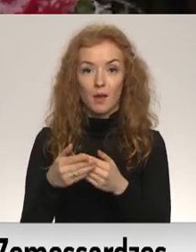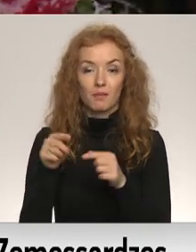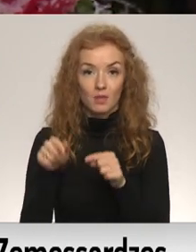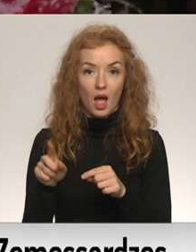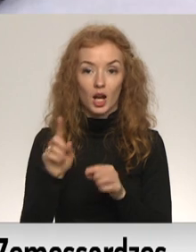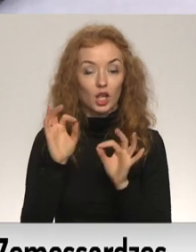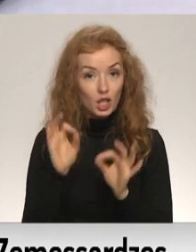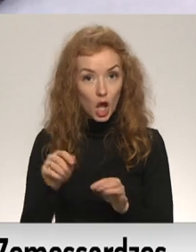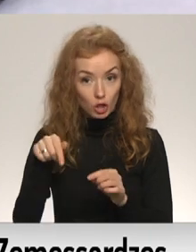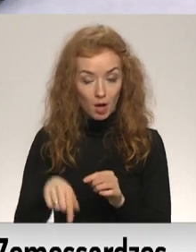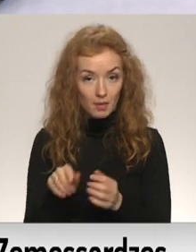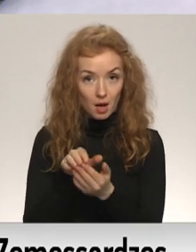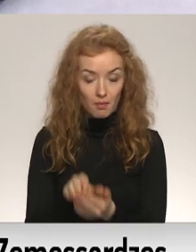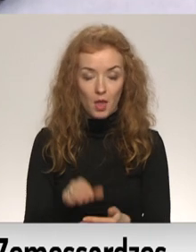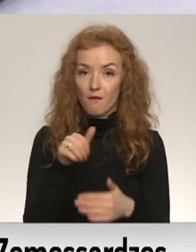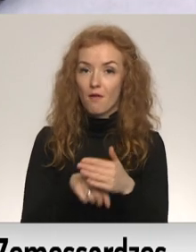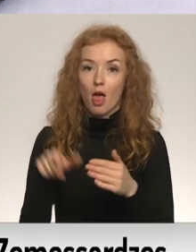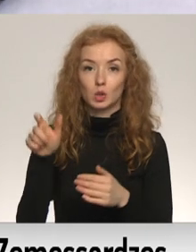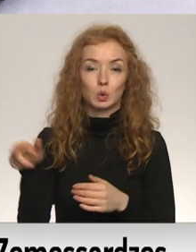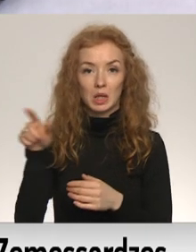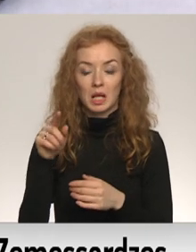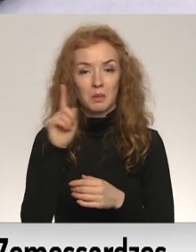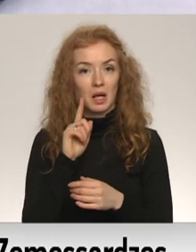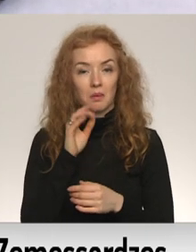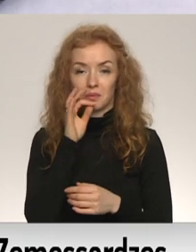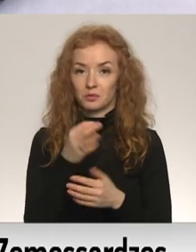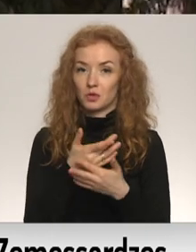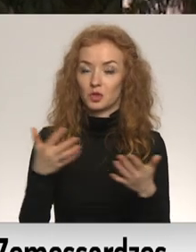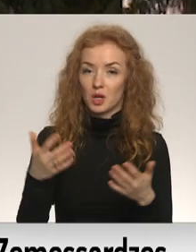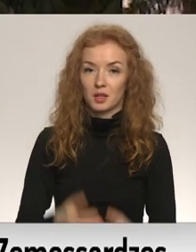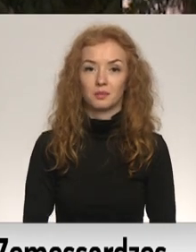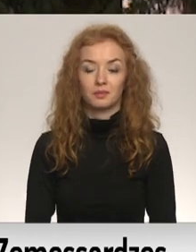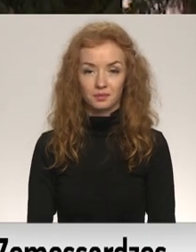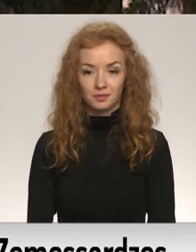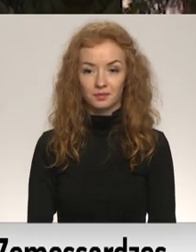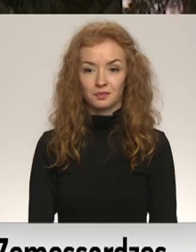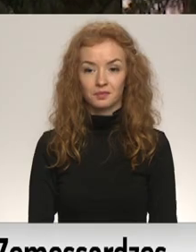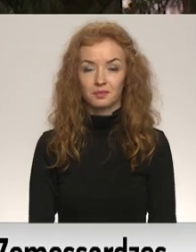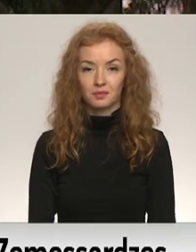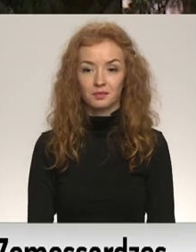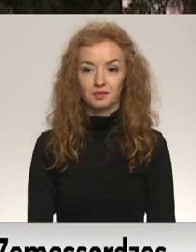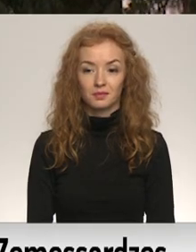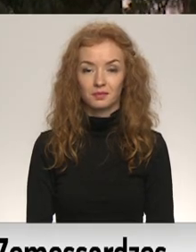ir apbedījumi, vēsturiniekiem domas dalās. Sandra Paegļkalne, Kaspars Daņaļevičs, Vidzutauguvas televīzija.